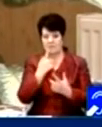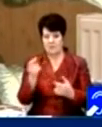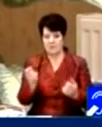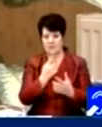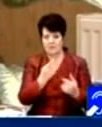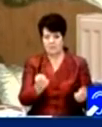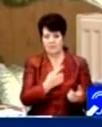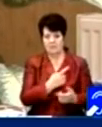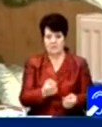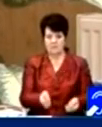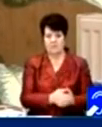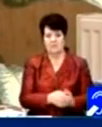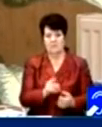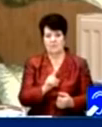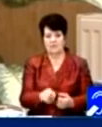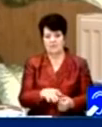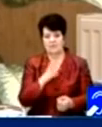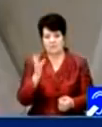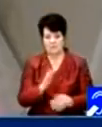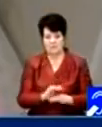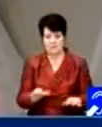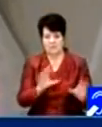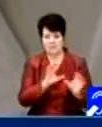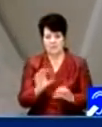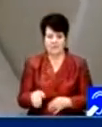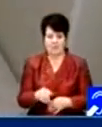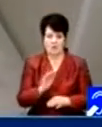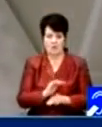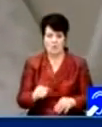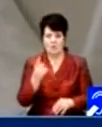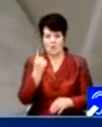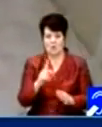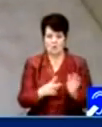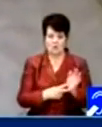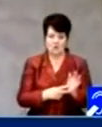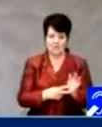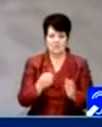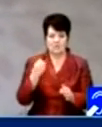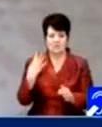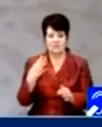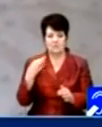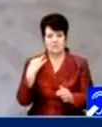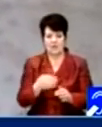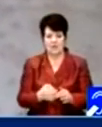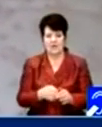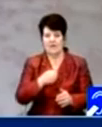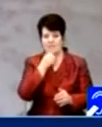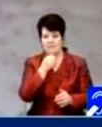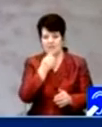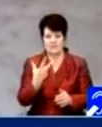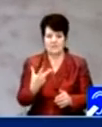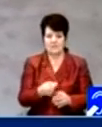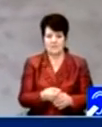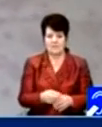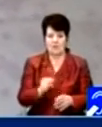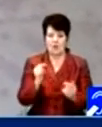să vină să vaccineze copiii. În vizor sunt copiii de 1, 7 și 15 ani, vârstele obligatorii de vaccinare contra